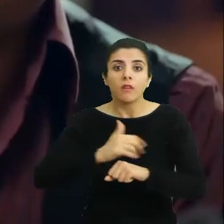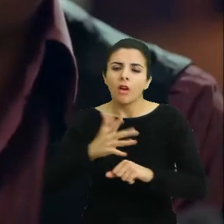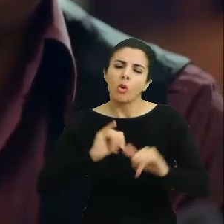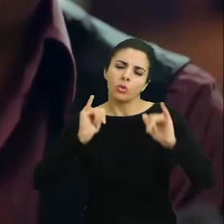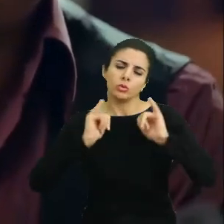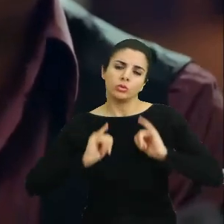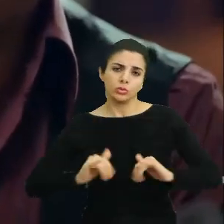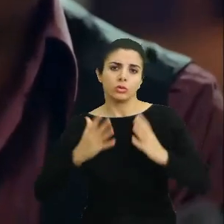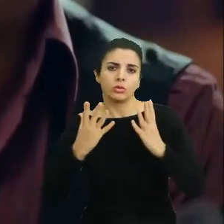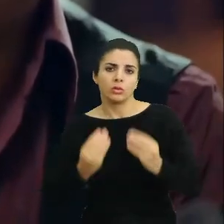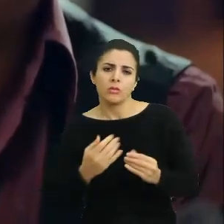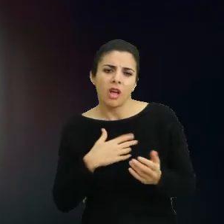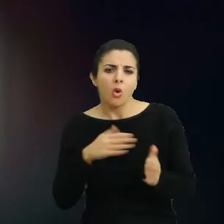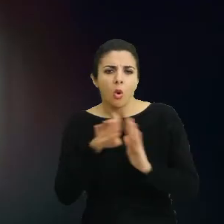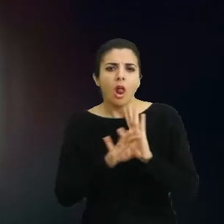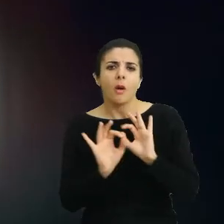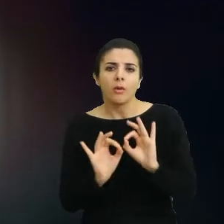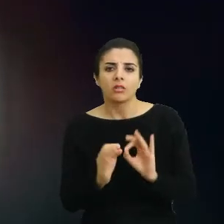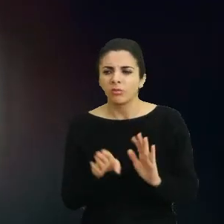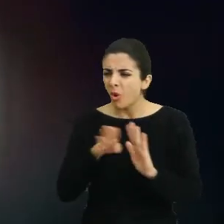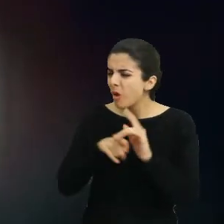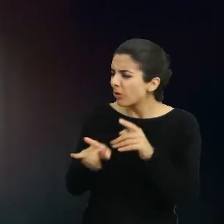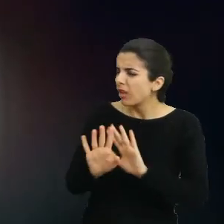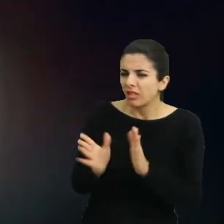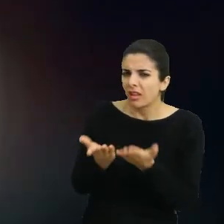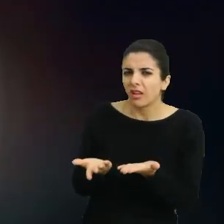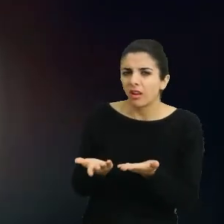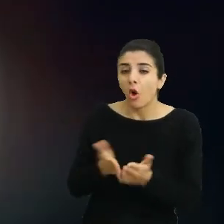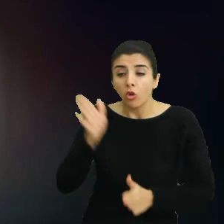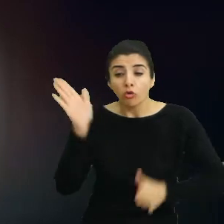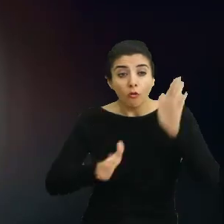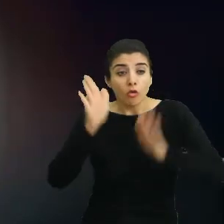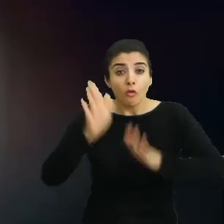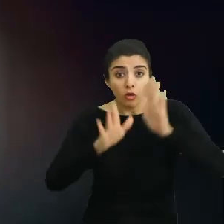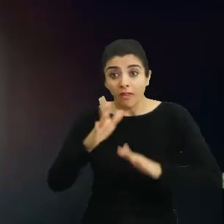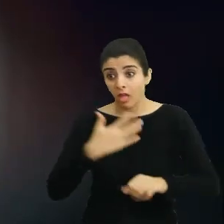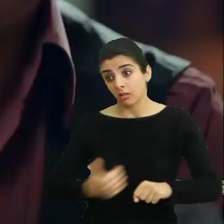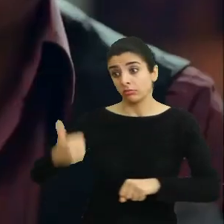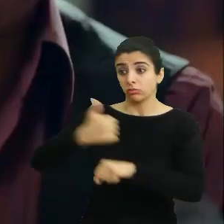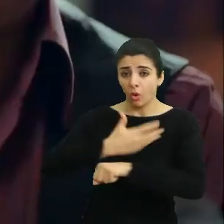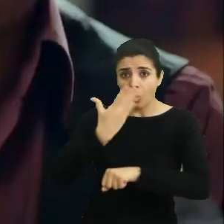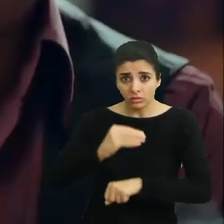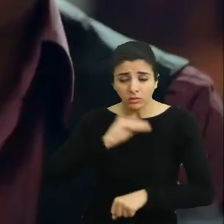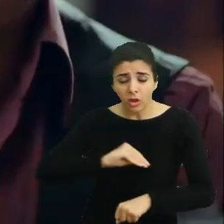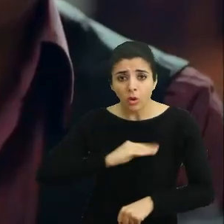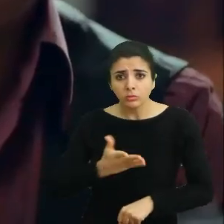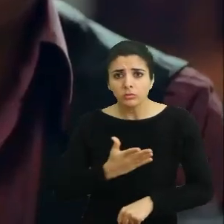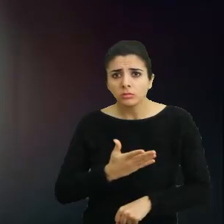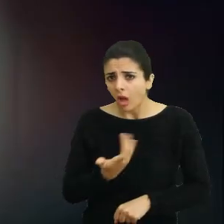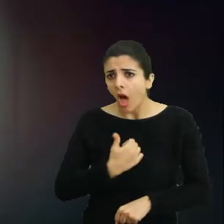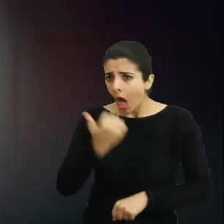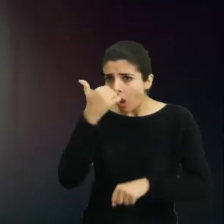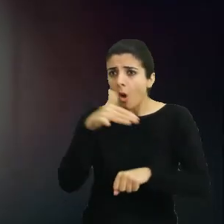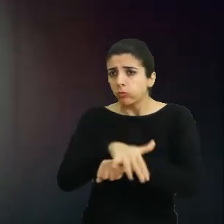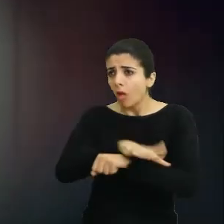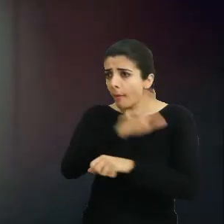leşe. Kaydı bu. Kaydı bu değil. Döverek, öldürerek mi üstünlük sağlayacaksınız birbirinize? Daha ne kadar kan akacak